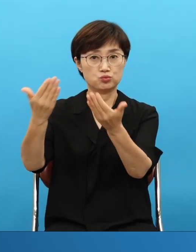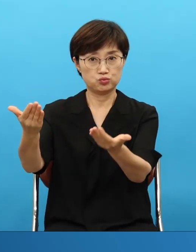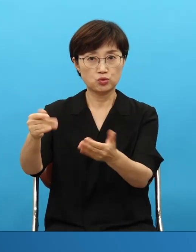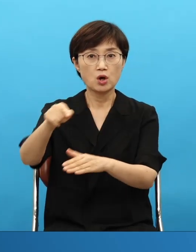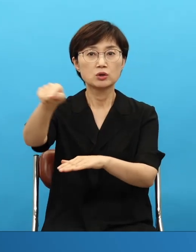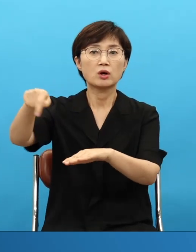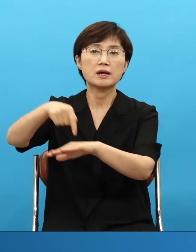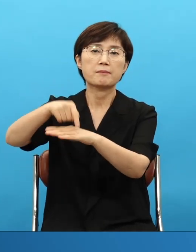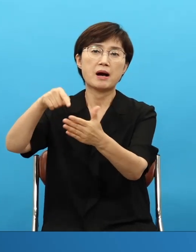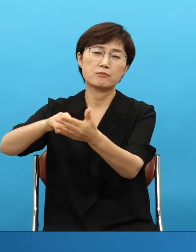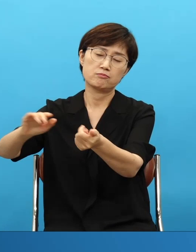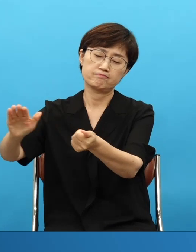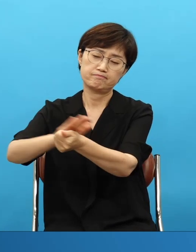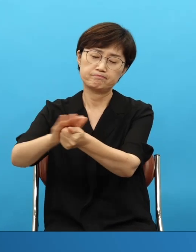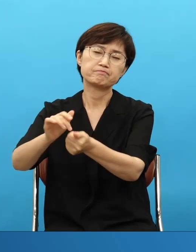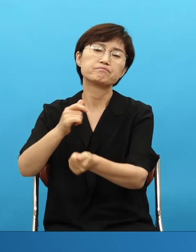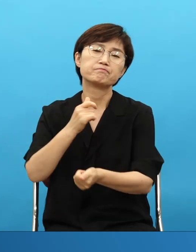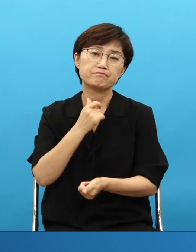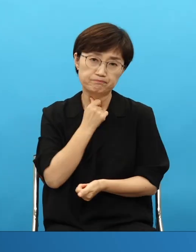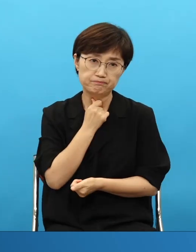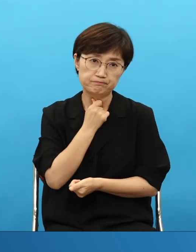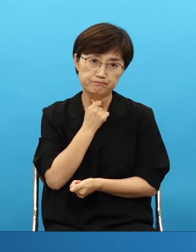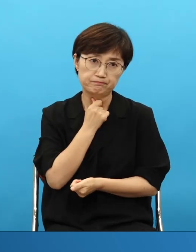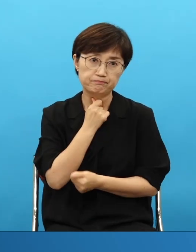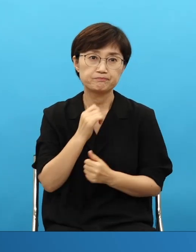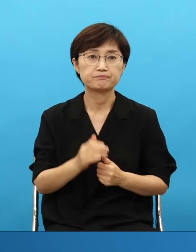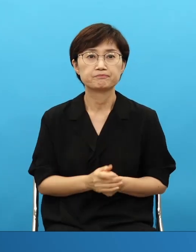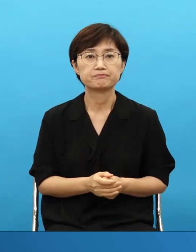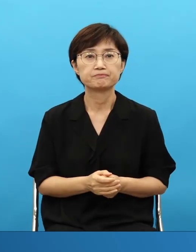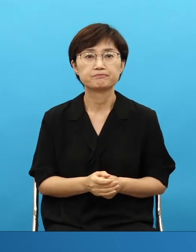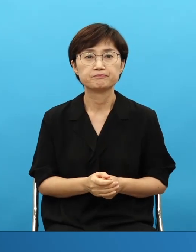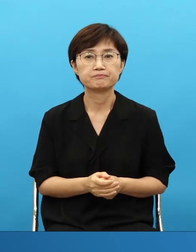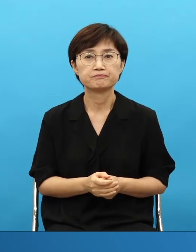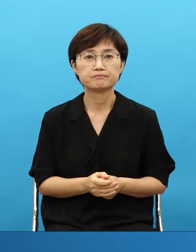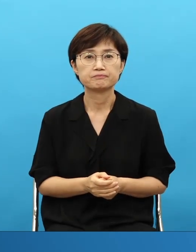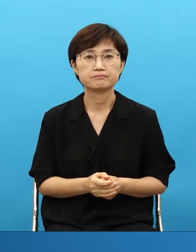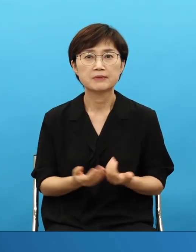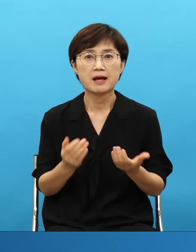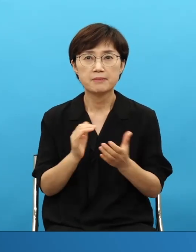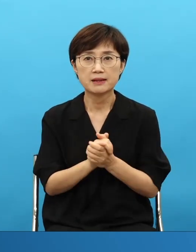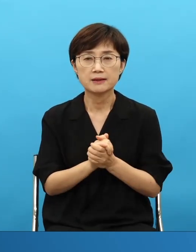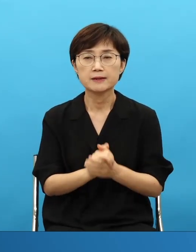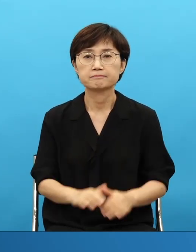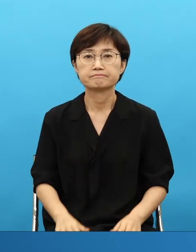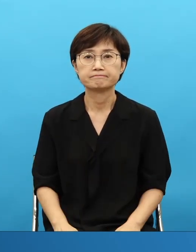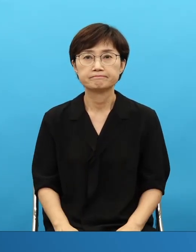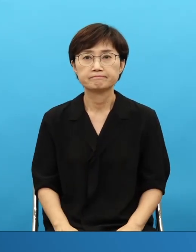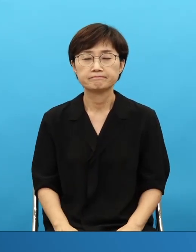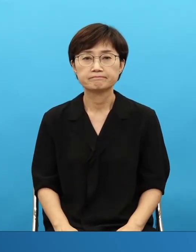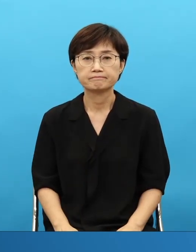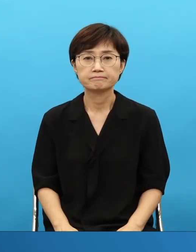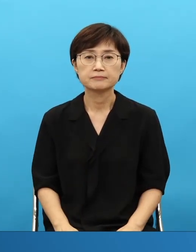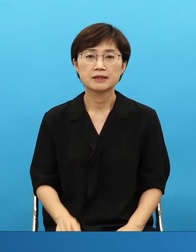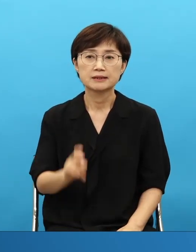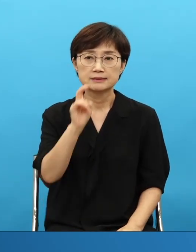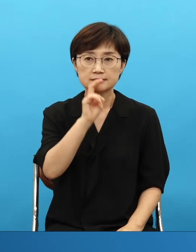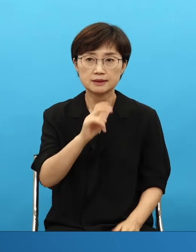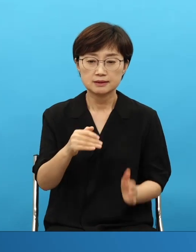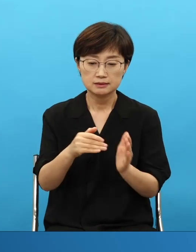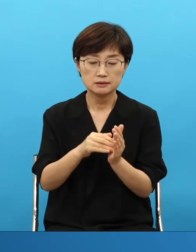알게 하고 너희 마음을 위로하게 하려 함이라. 아멘. 원리스 찬양대 찬양